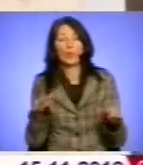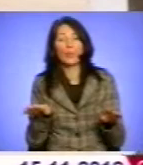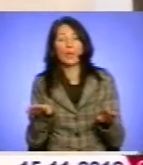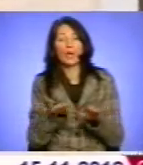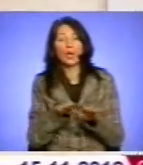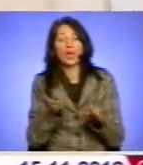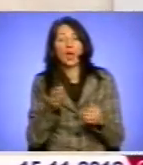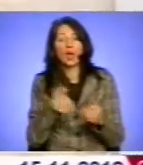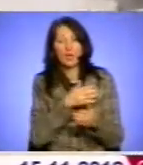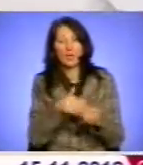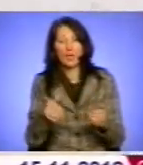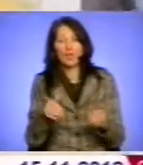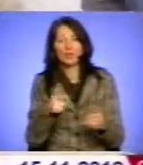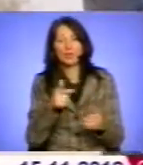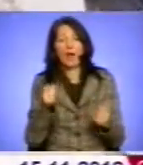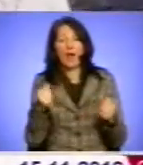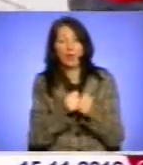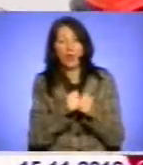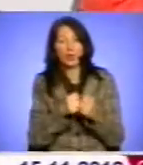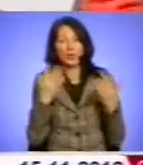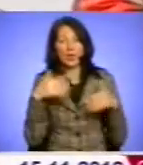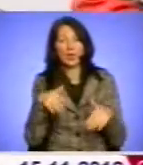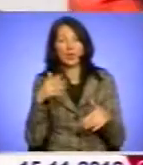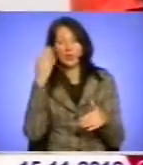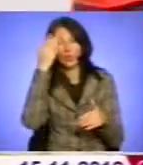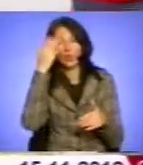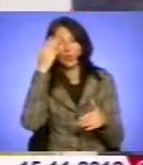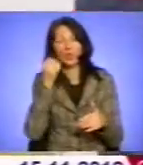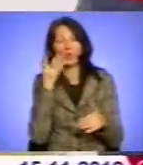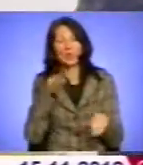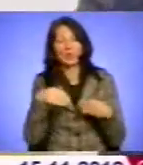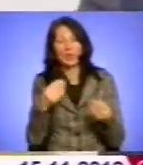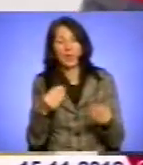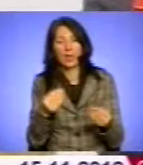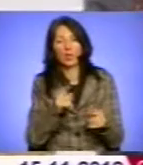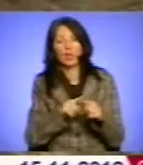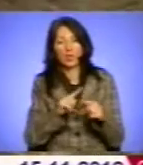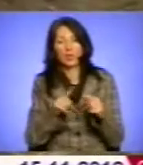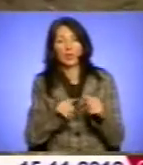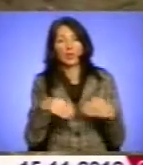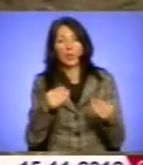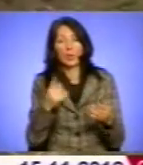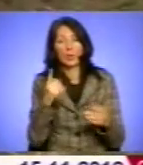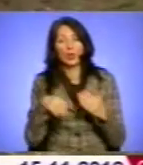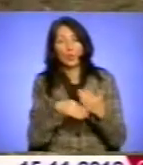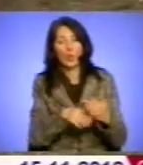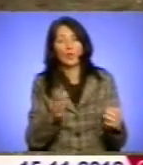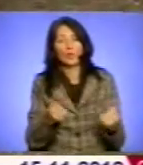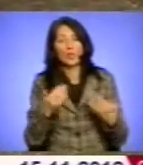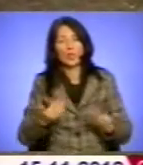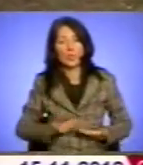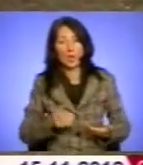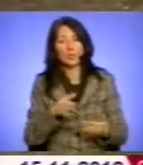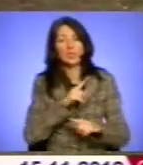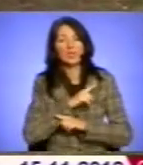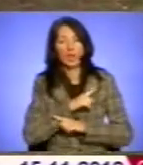втратив свідомість. Колеги вчасно надали потерпілому першу медичну допомогу, чим врятували йому життя. Під час фіналу конкурсу на звання